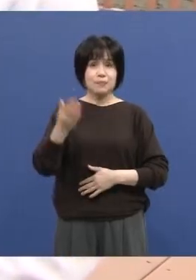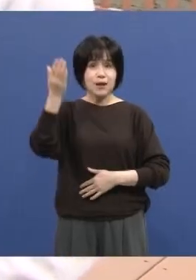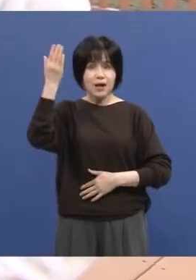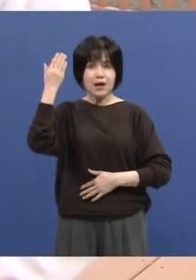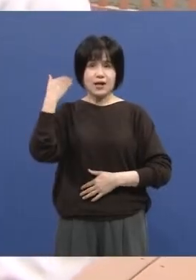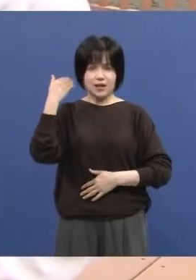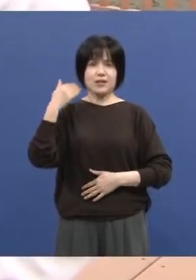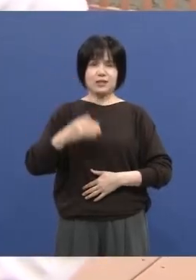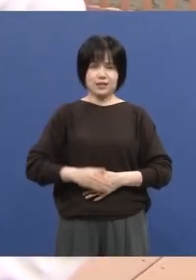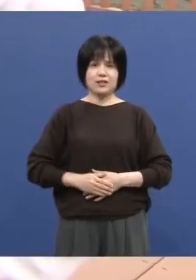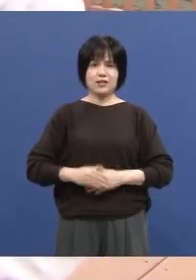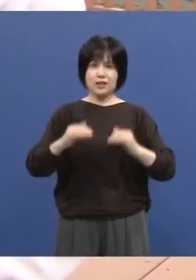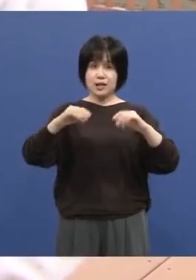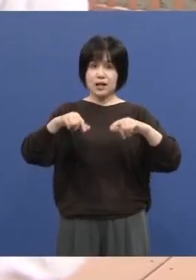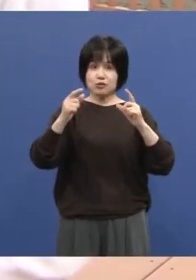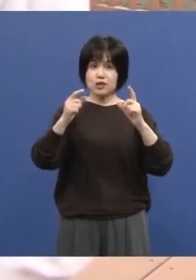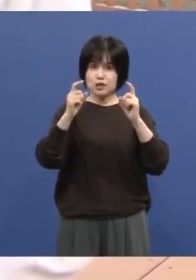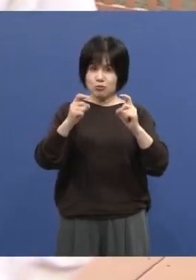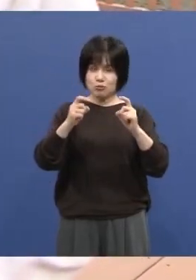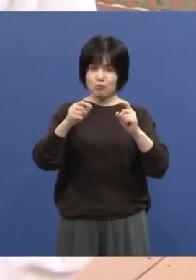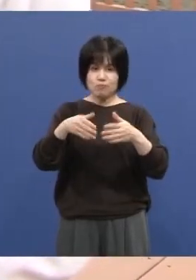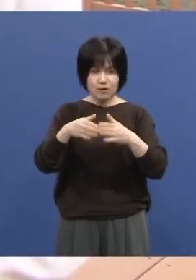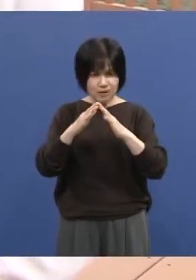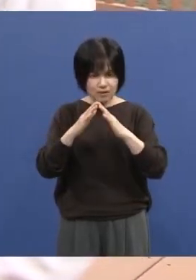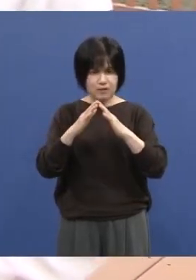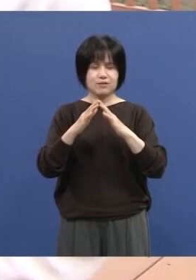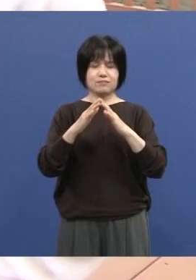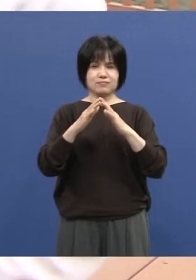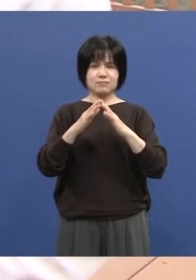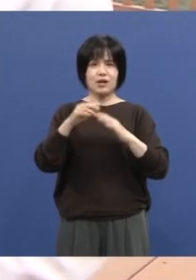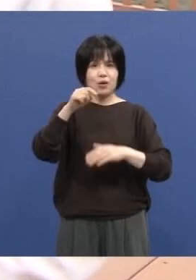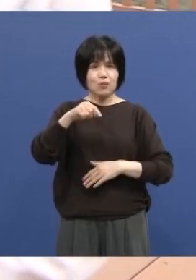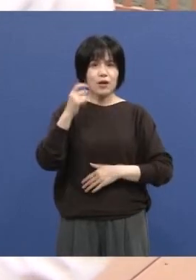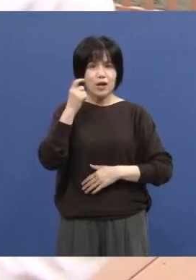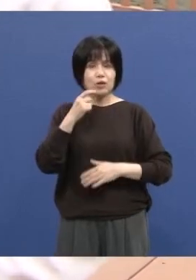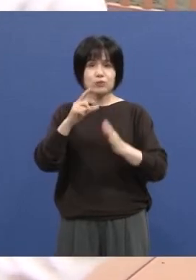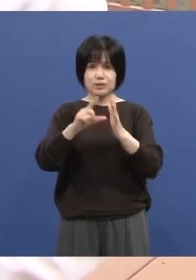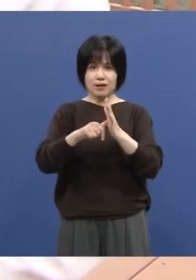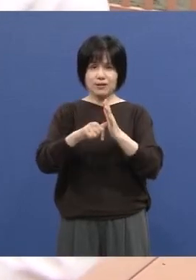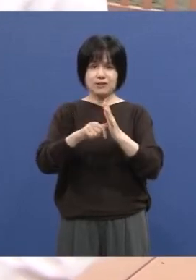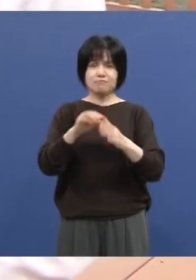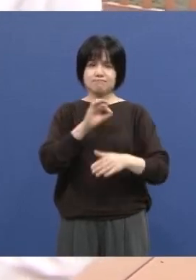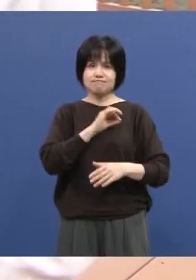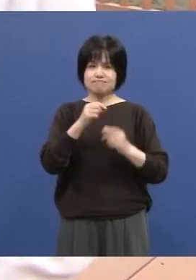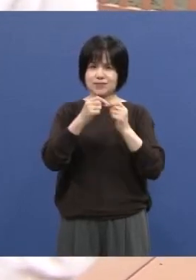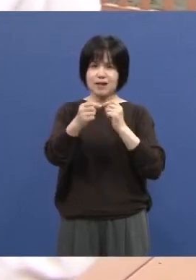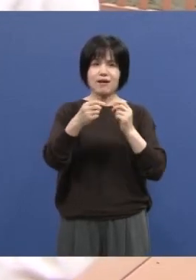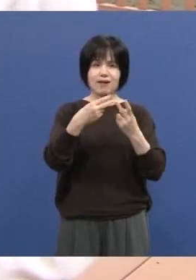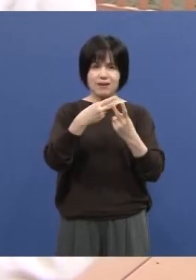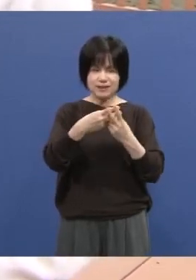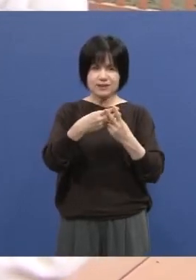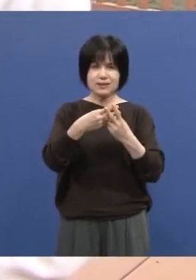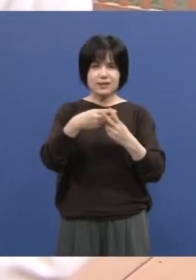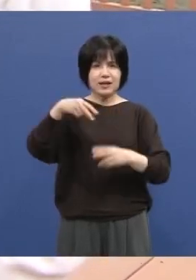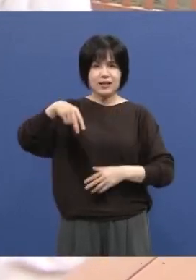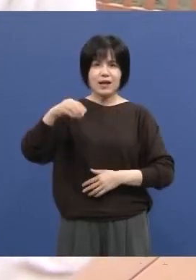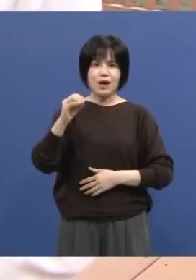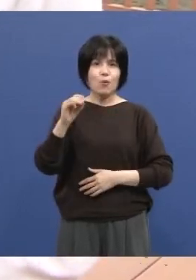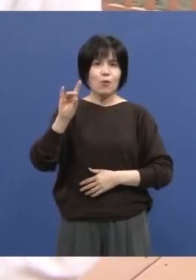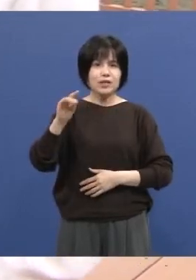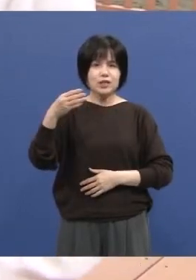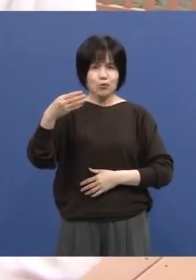にもあるんですけれども、ここに高槻城があったんですか？ ここは江戸時代の高槻藩主である永井直清